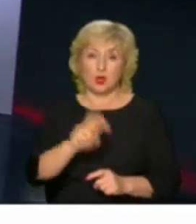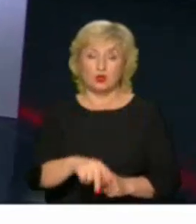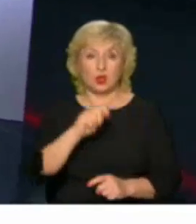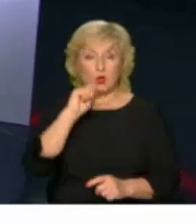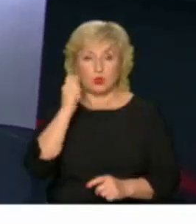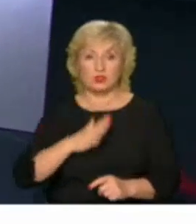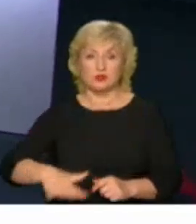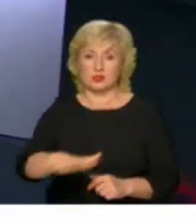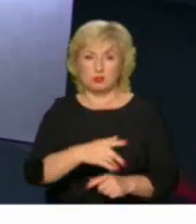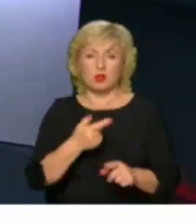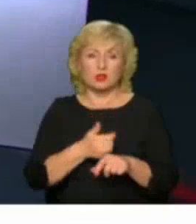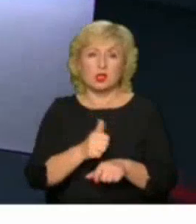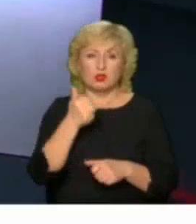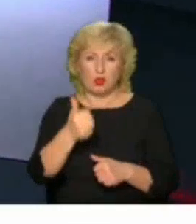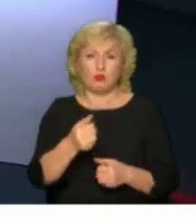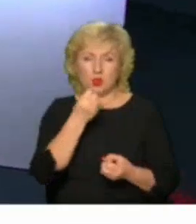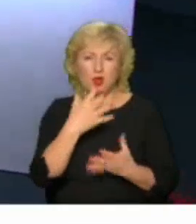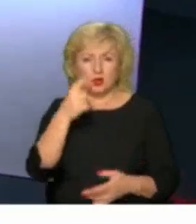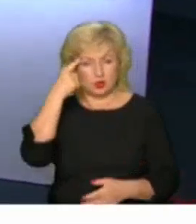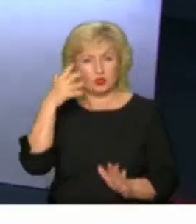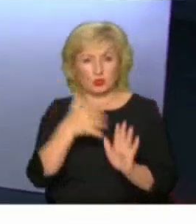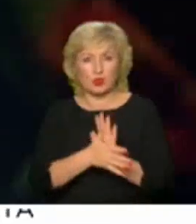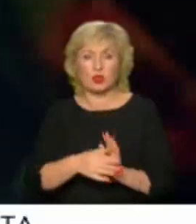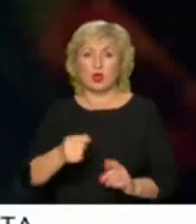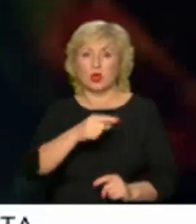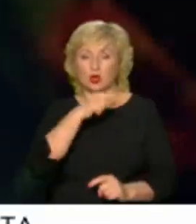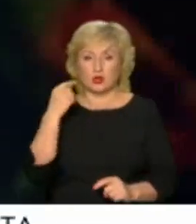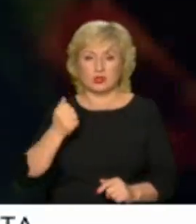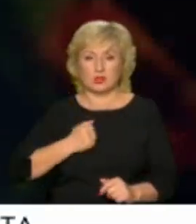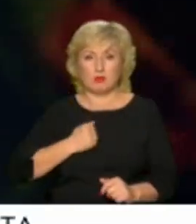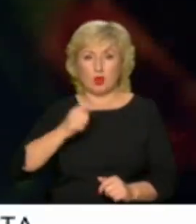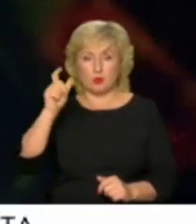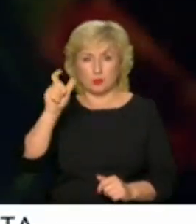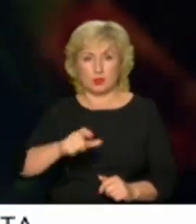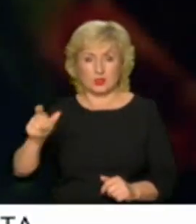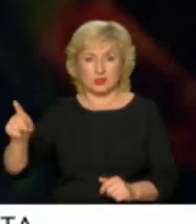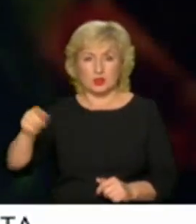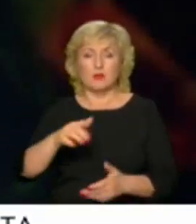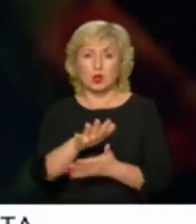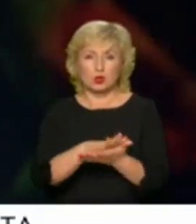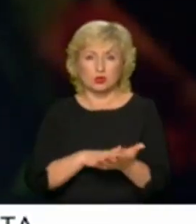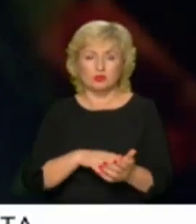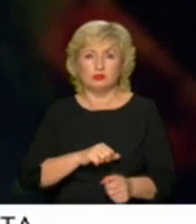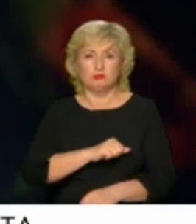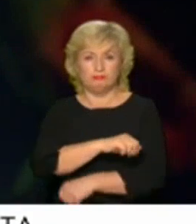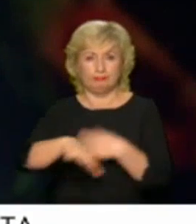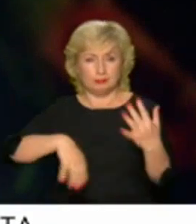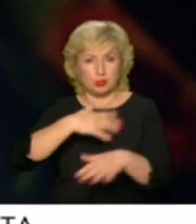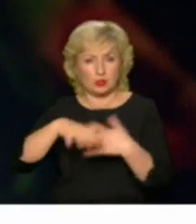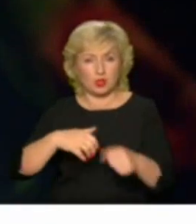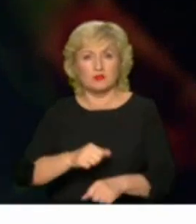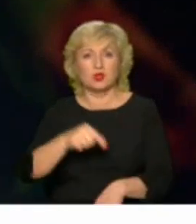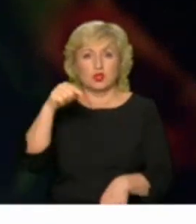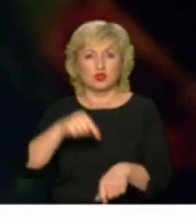добре розуміють. І тому, власне, на Росії мобілізовані Російської Федерації продовжують вони буянити, бо відчувають якраз оце